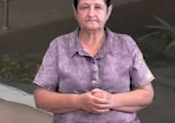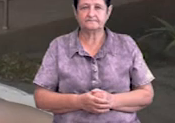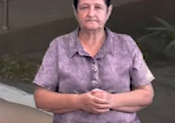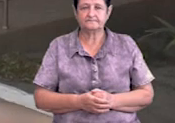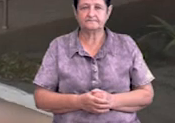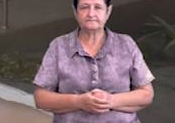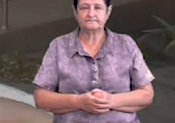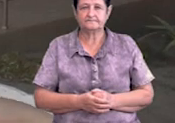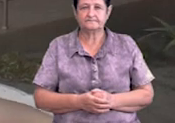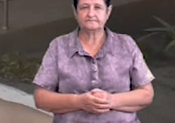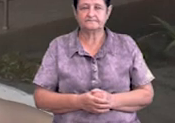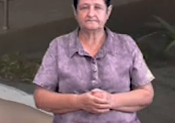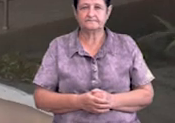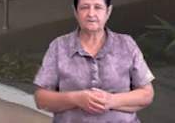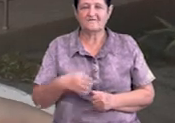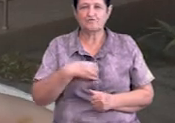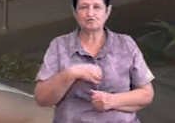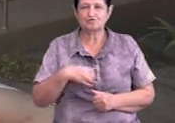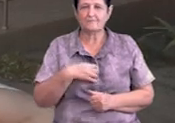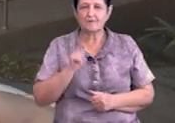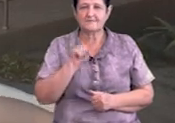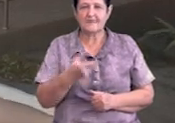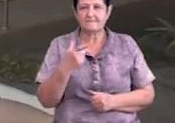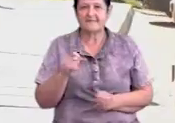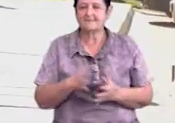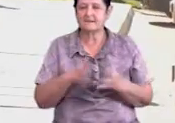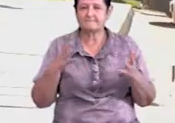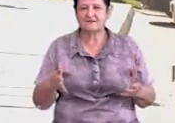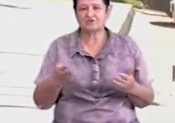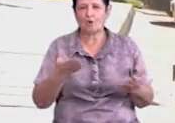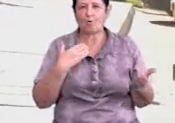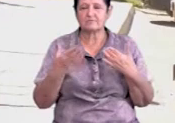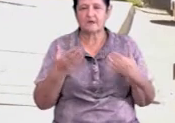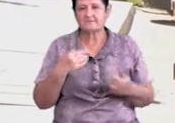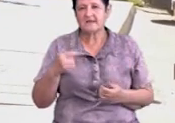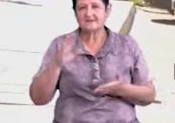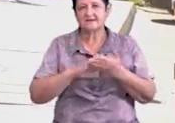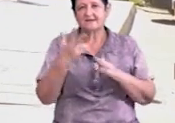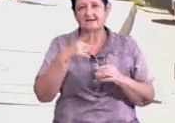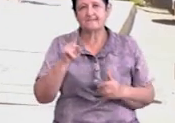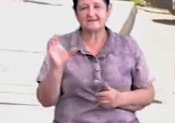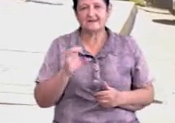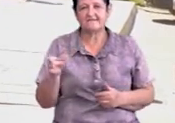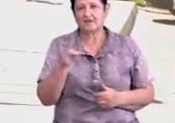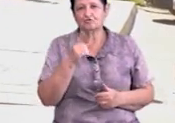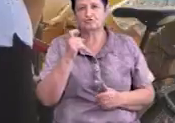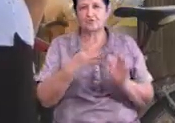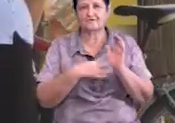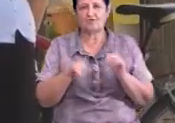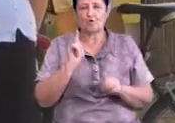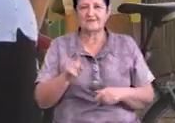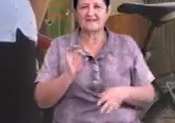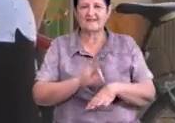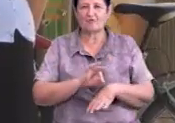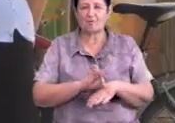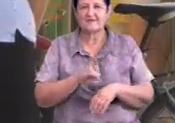Таким чином, в основному там, де найбільший контакт. Станом на 31 серпня в районі 191 інфікований